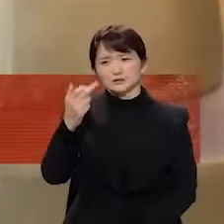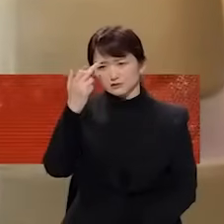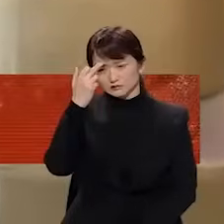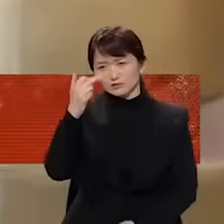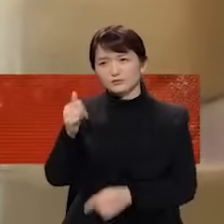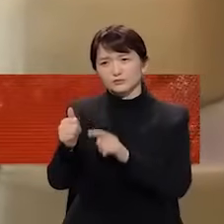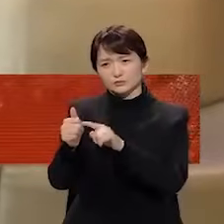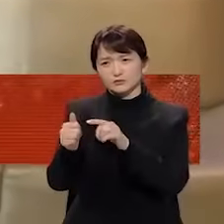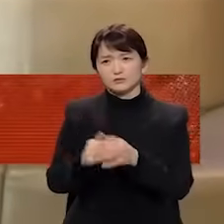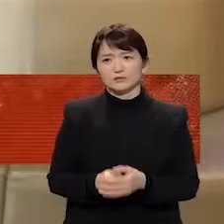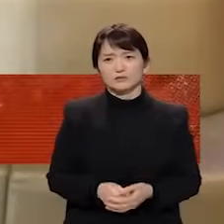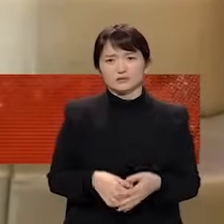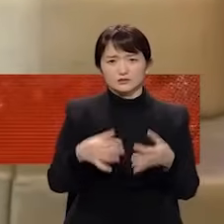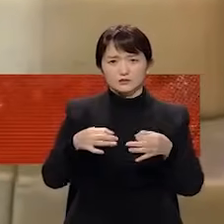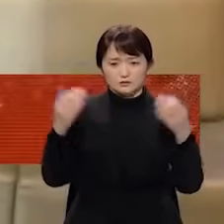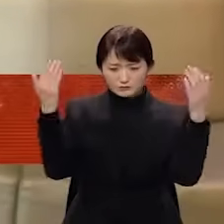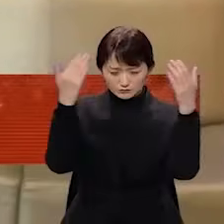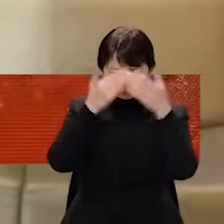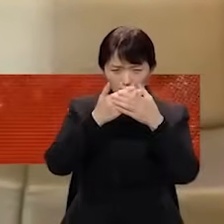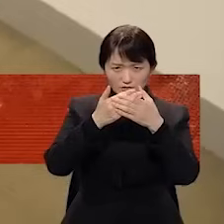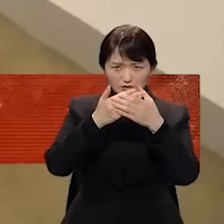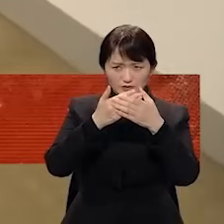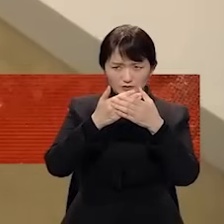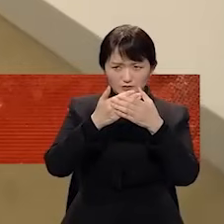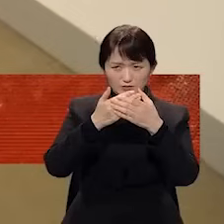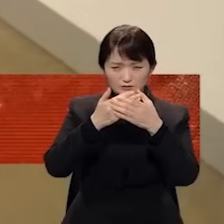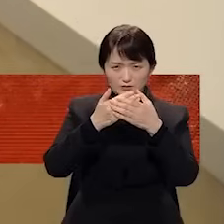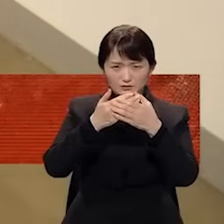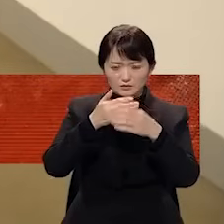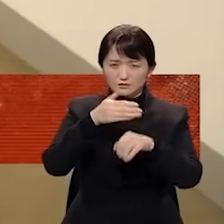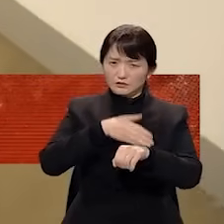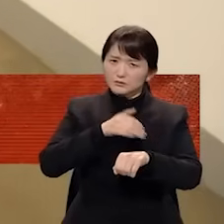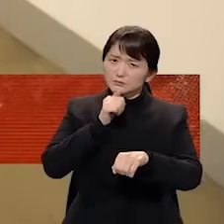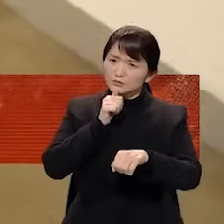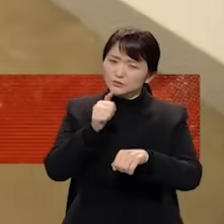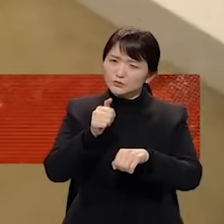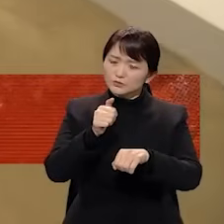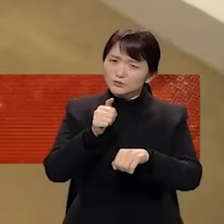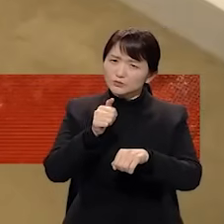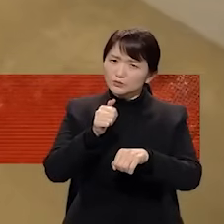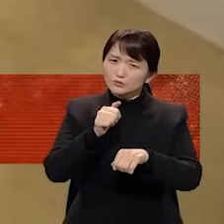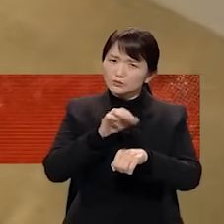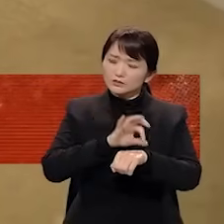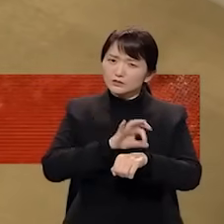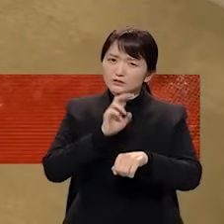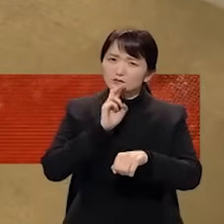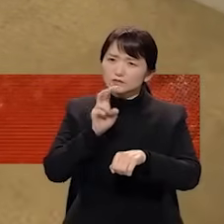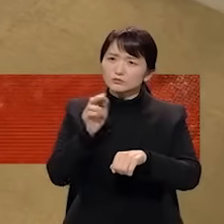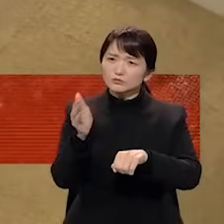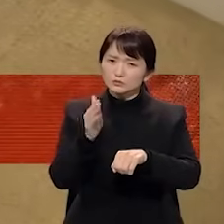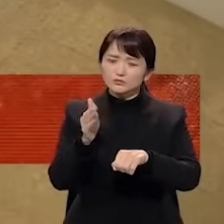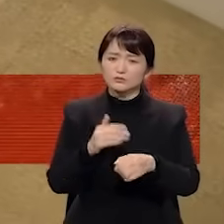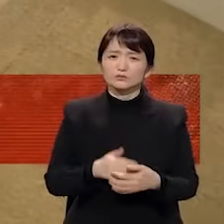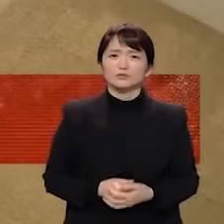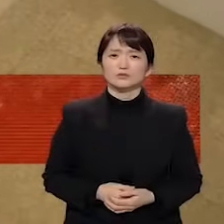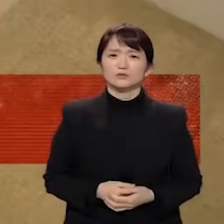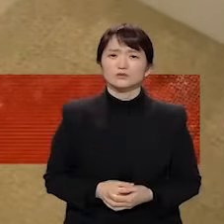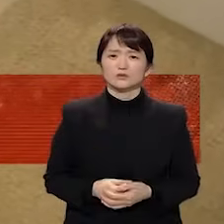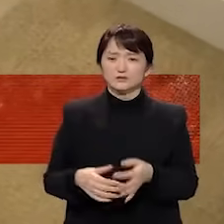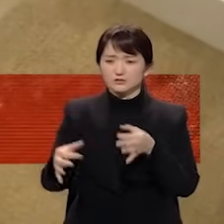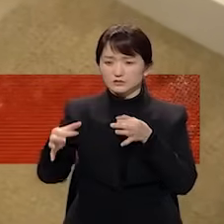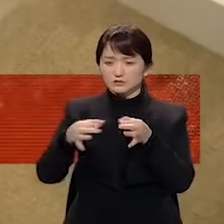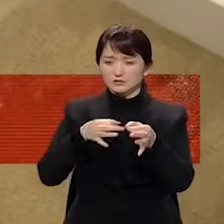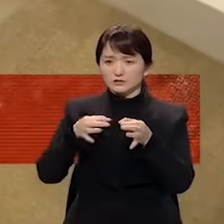금요일 밤 9시 50분이면 뭐 약간 끝물이긴 했 했겠습니다 영업 중일